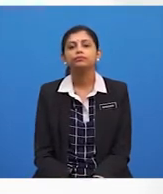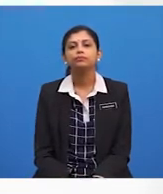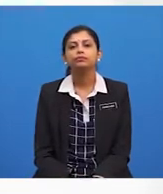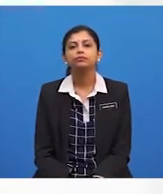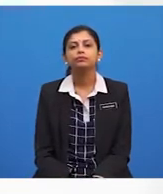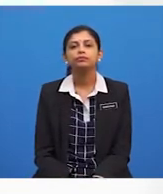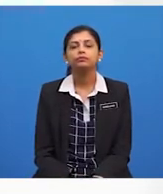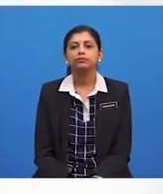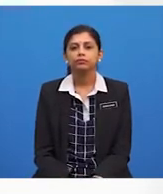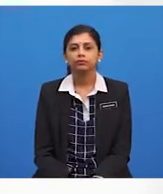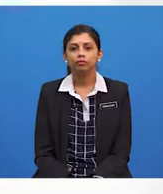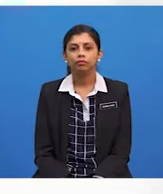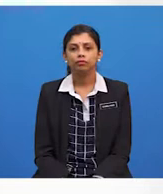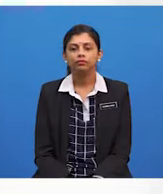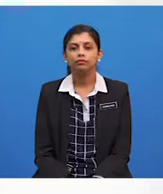negara.